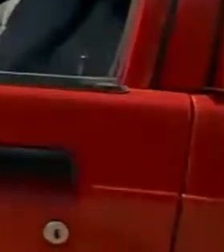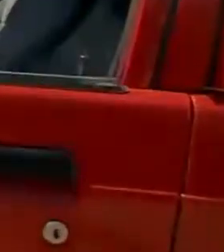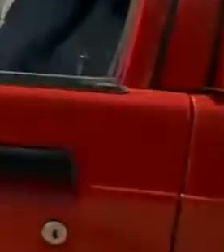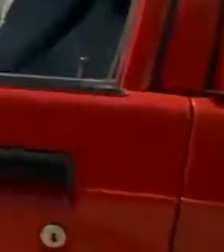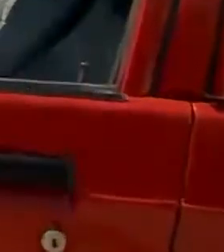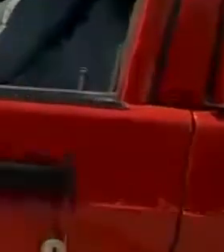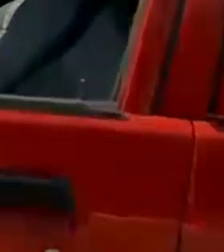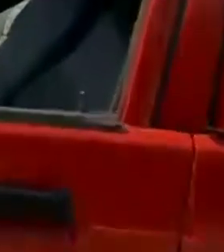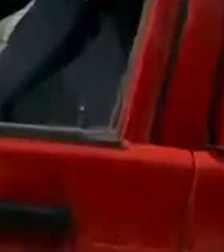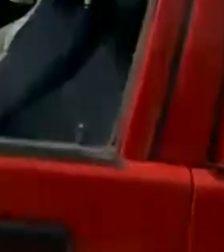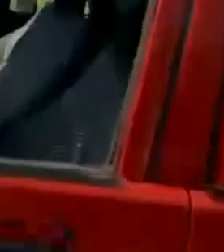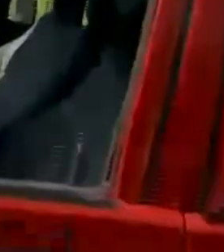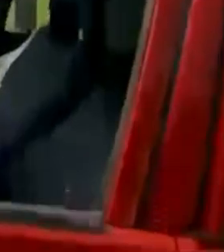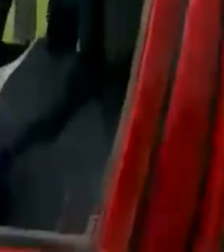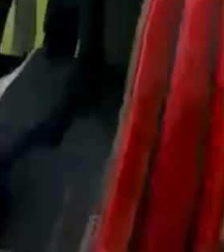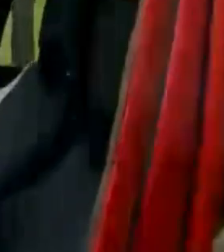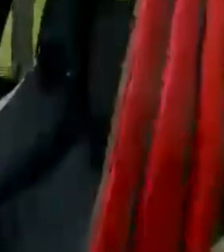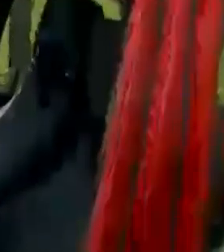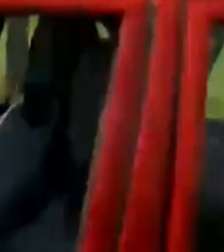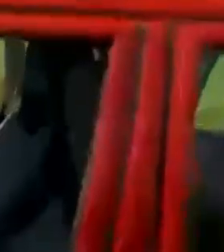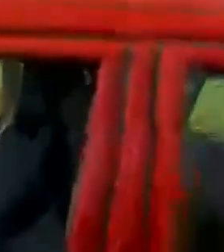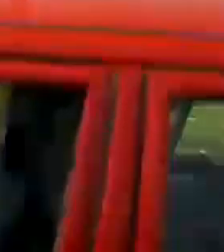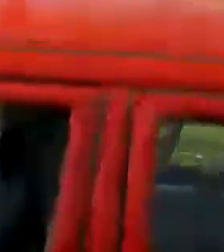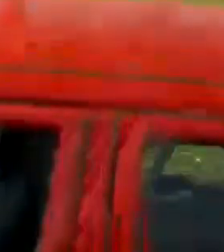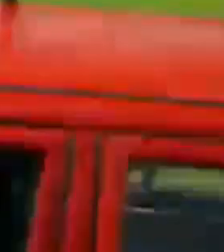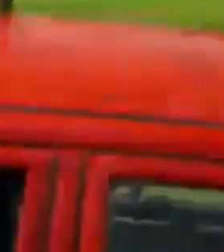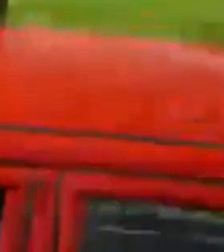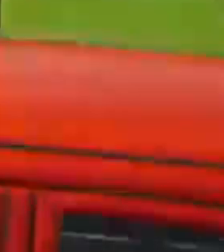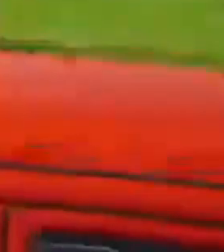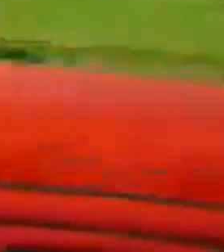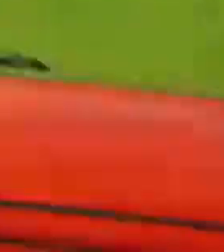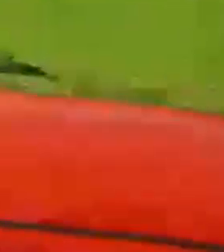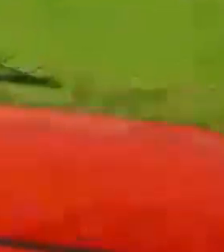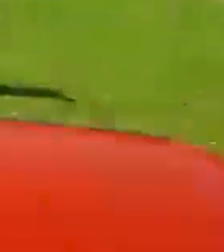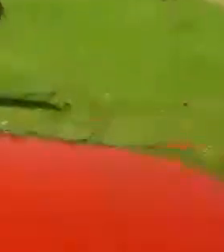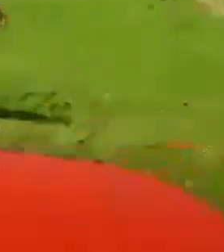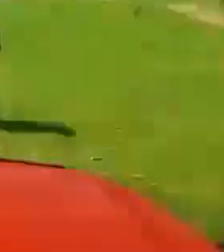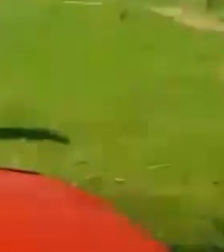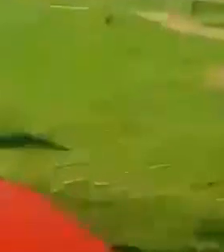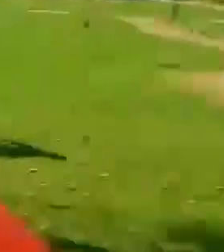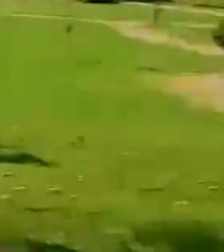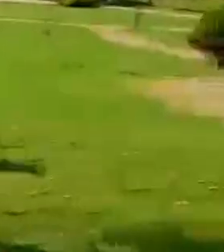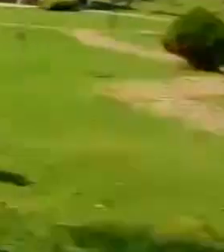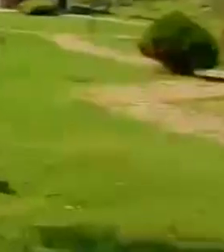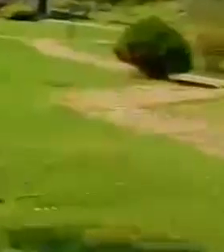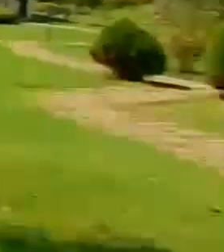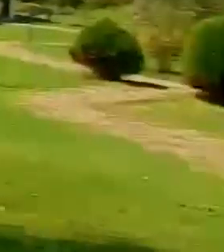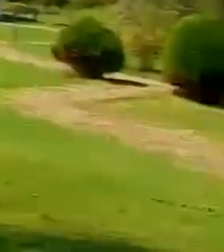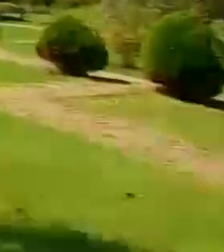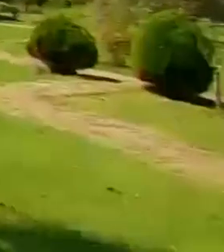Bu sırada Timuçin o tarafa yürüyor. Keyfi taşıdığı bastonuyla sağa sola bakınarak garaja doğru yürüdü.